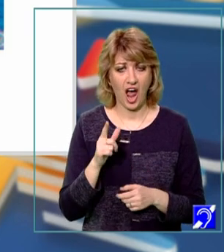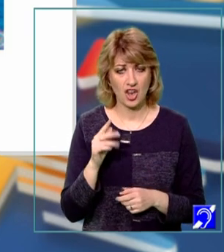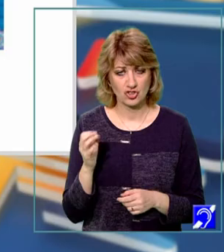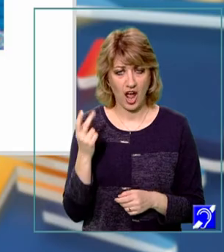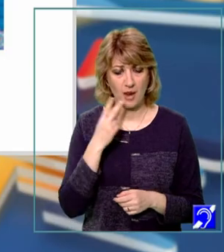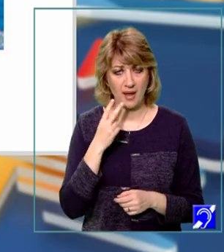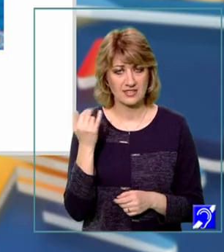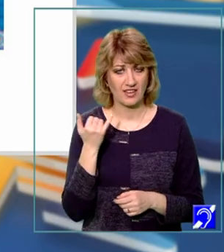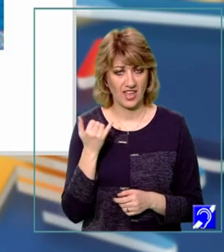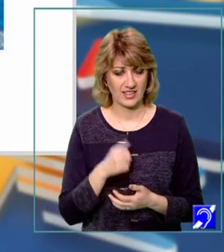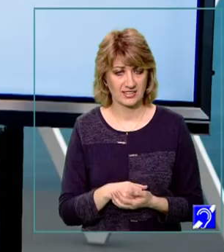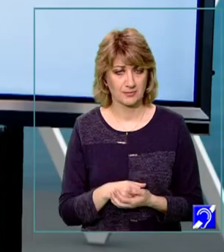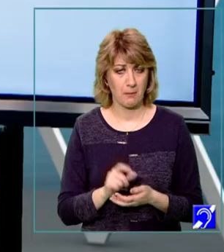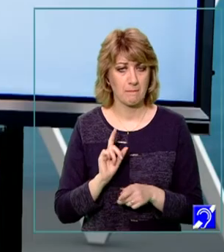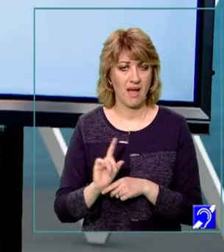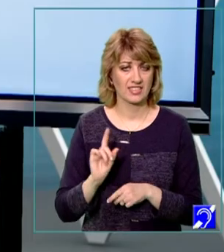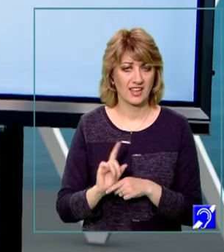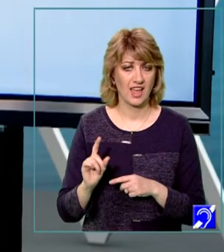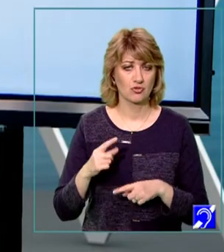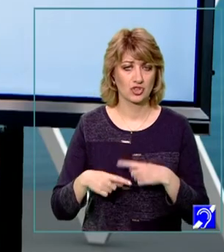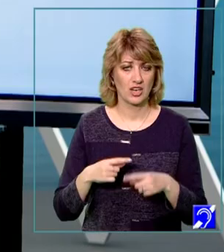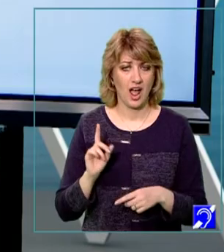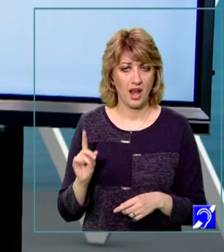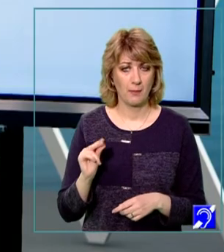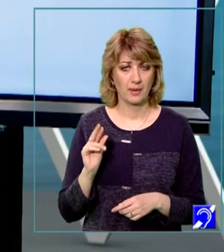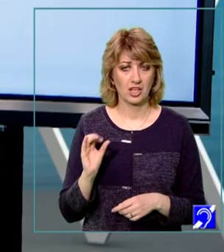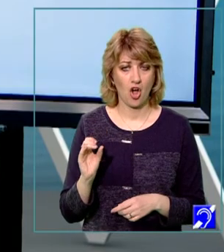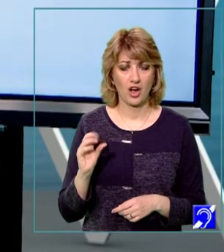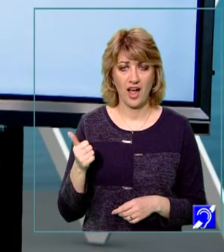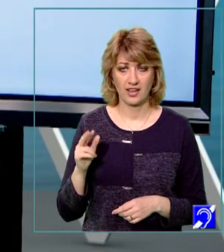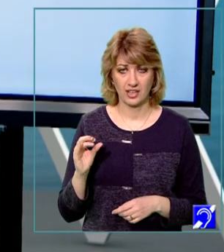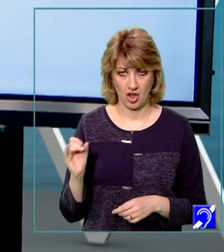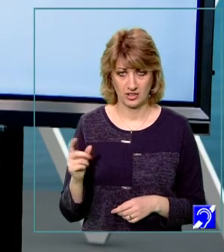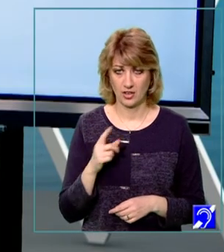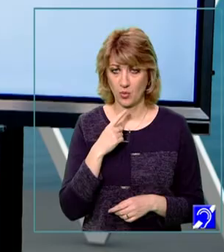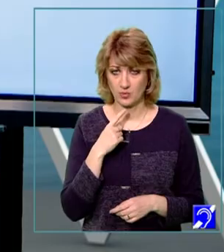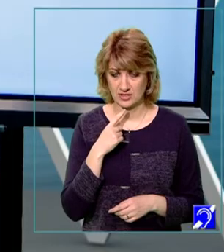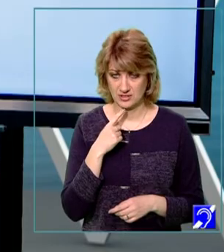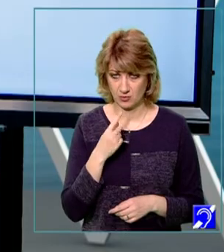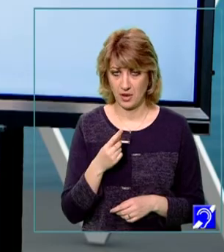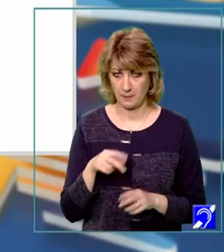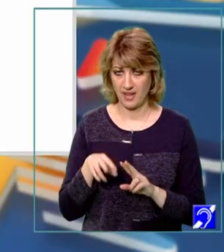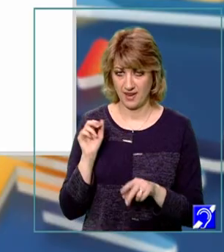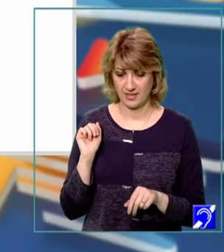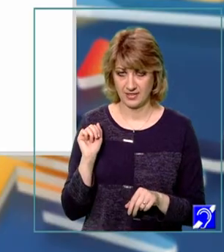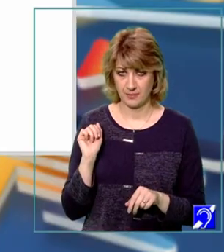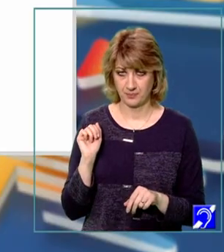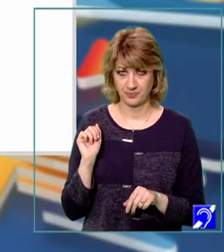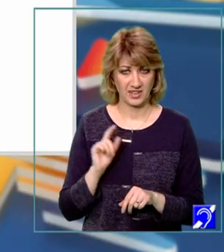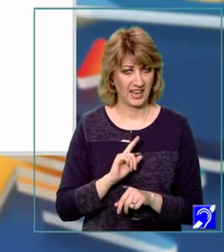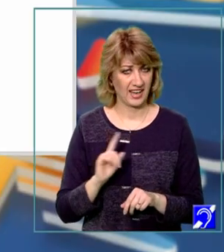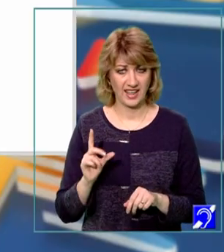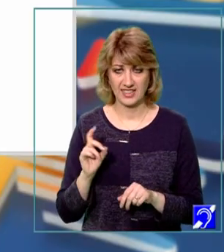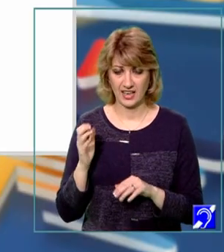albastre verzi. Materialul genetic al procariotelor este, așa cum spuneam mai devreme, nedelimitat